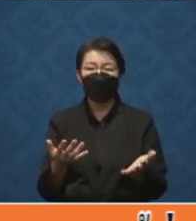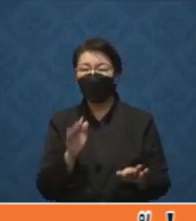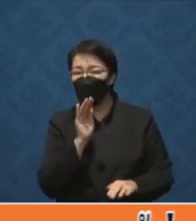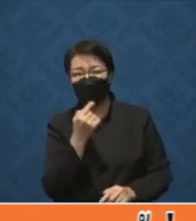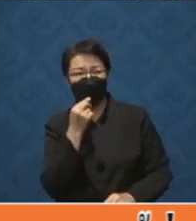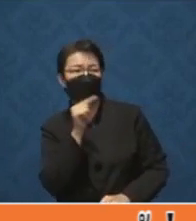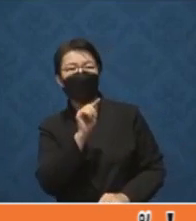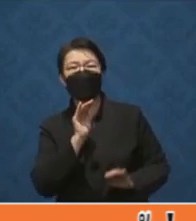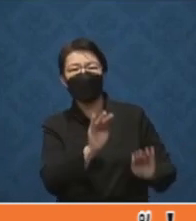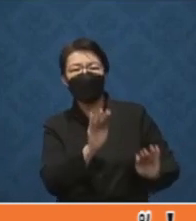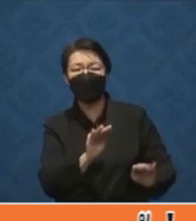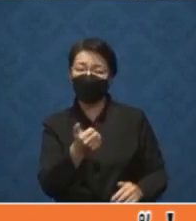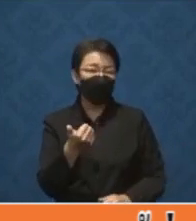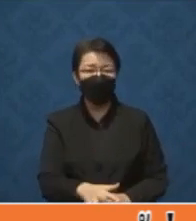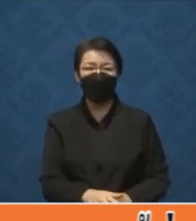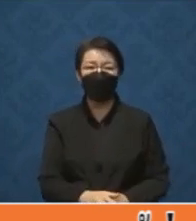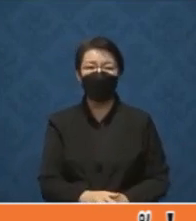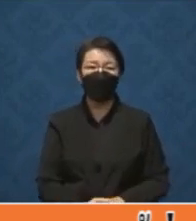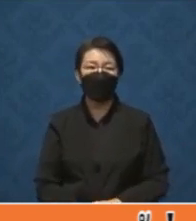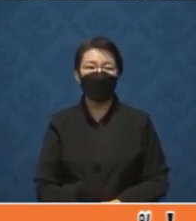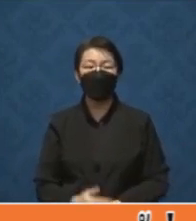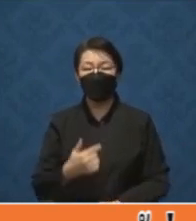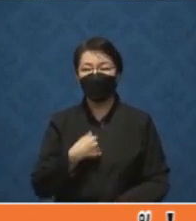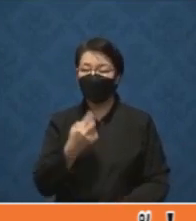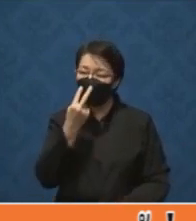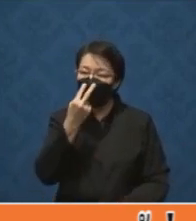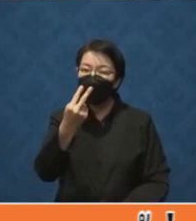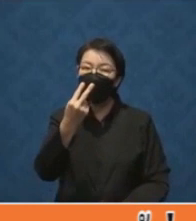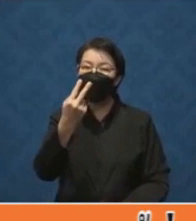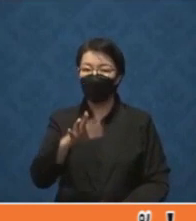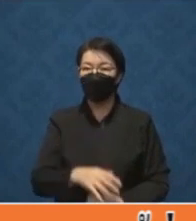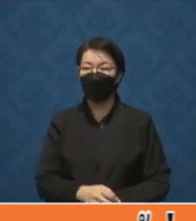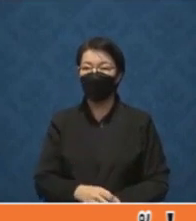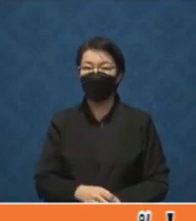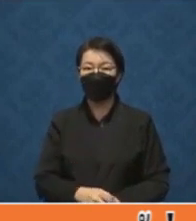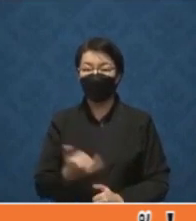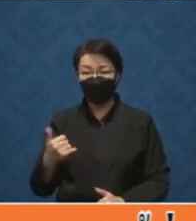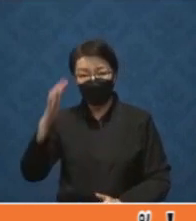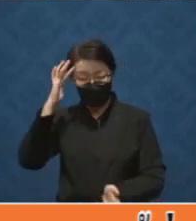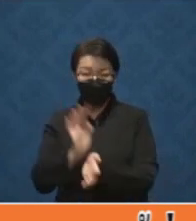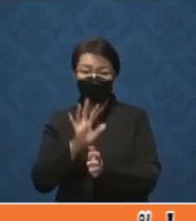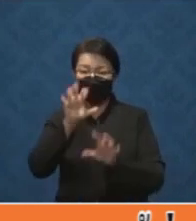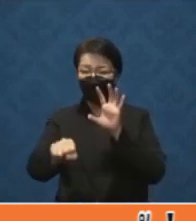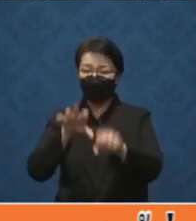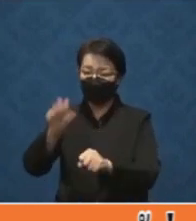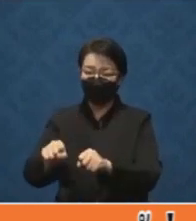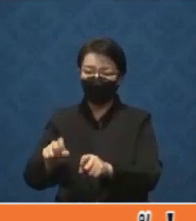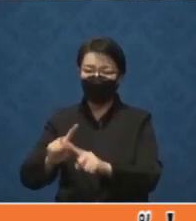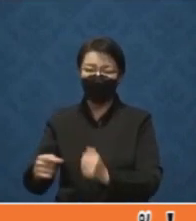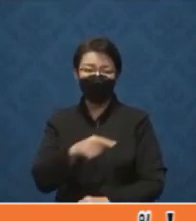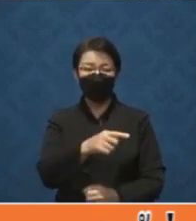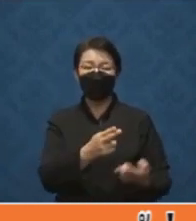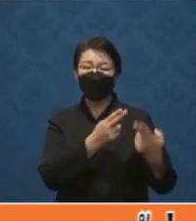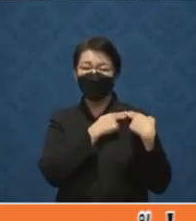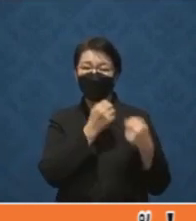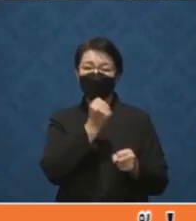หยุดยั้งการใช้อำนาจที่ผิดๆแบบนั้นได้ผมจึงเห็นว่าการดำเนินคดีความรุนแรงและการไม่ต้องรับผิดช